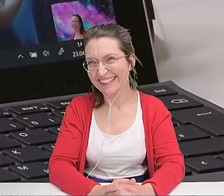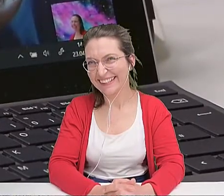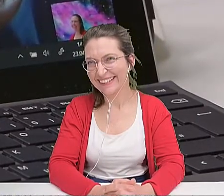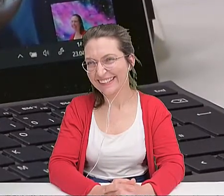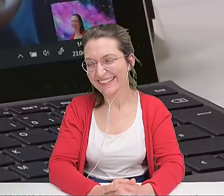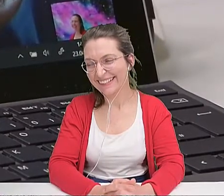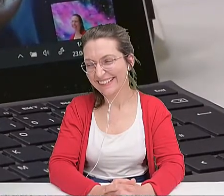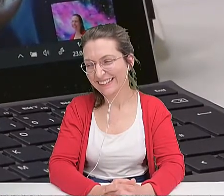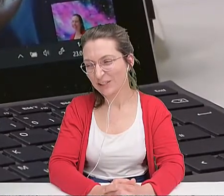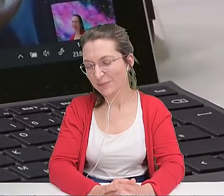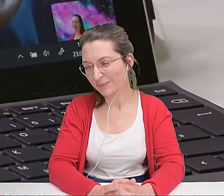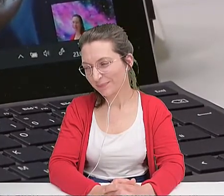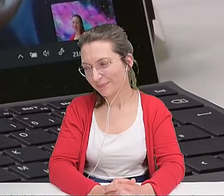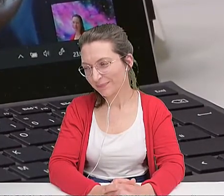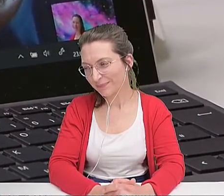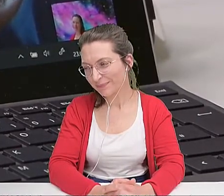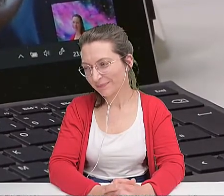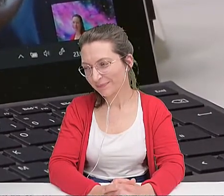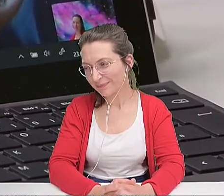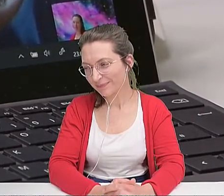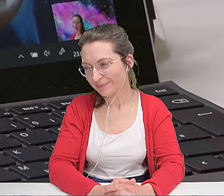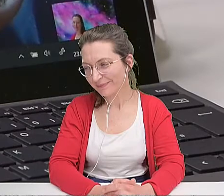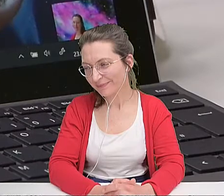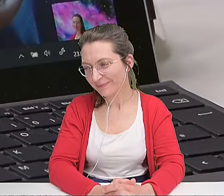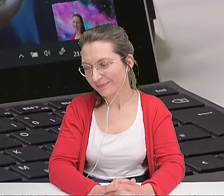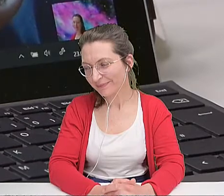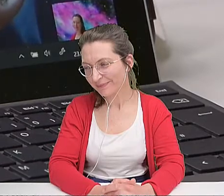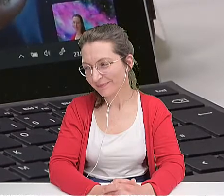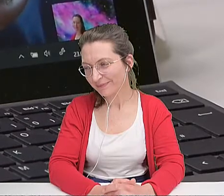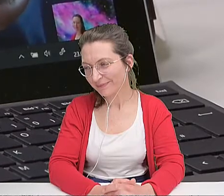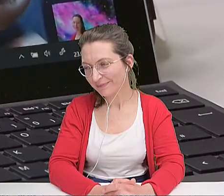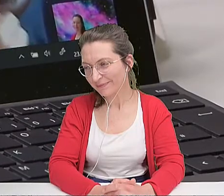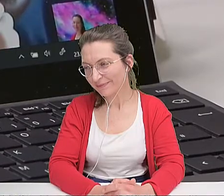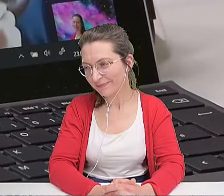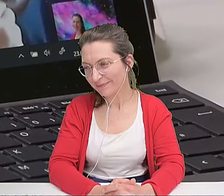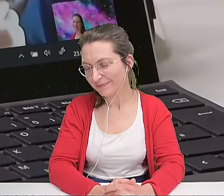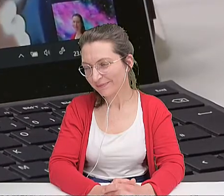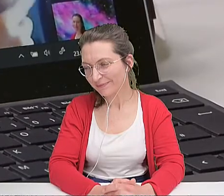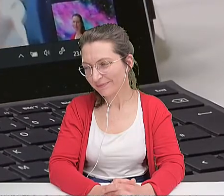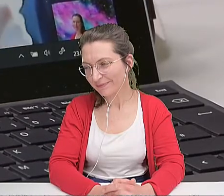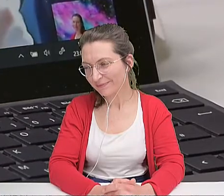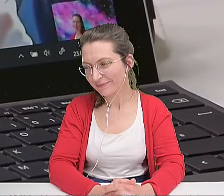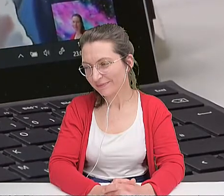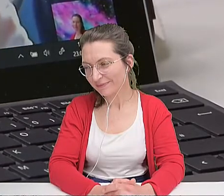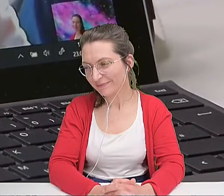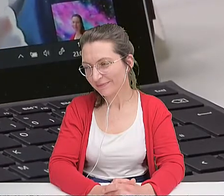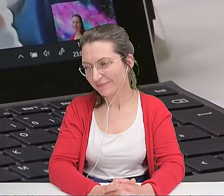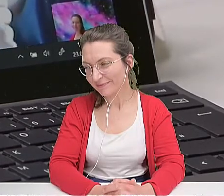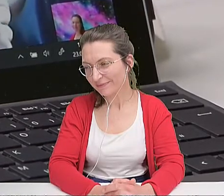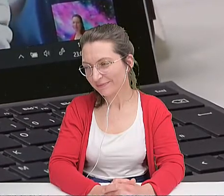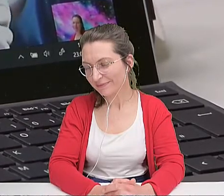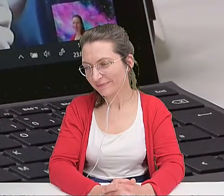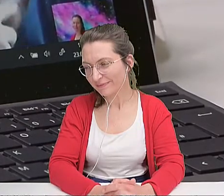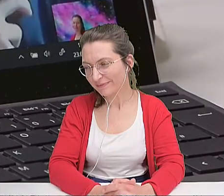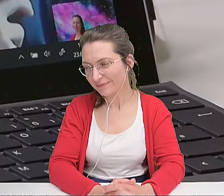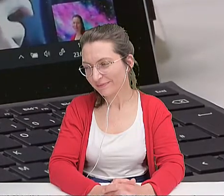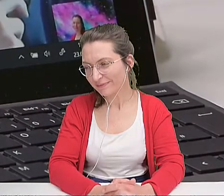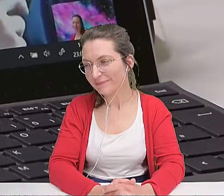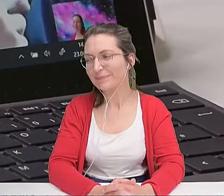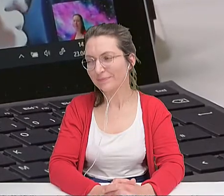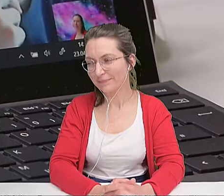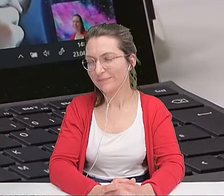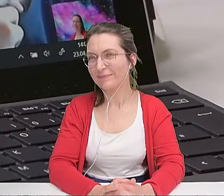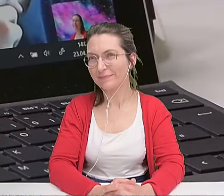Und dann haben wir das lange gemacht mit der Talentförderung und haben irgendwann gesagt, in der Schule ist das mit der Informatik noch nicht